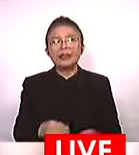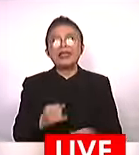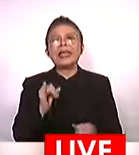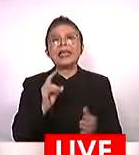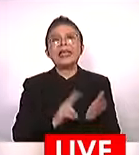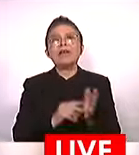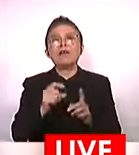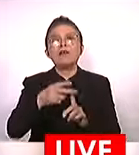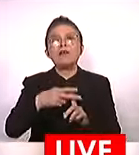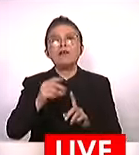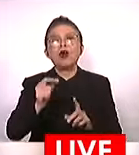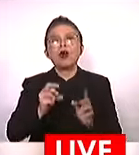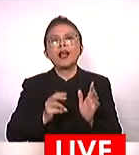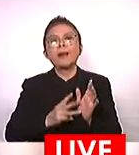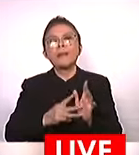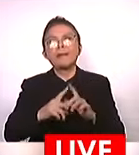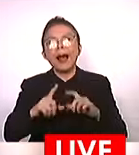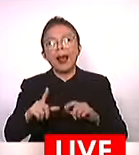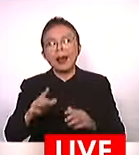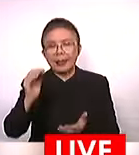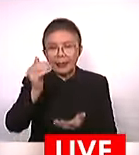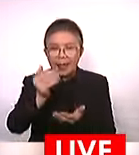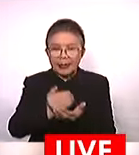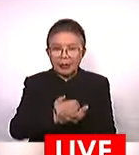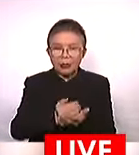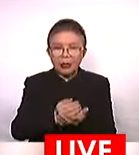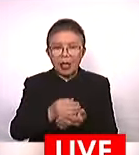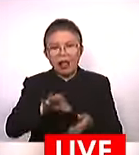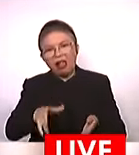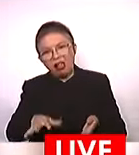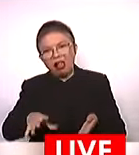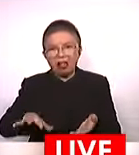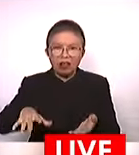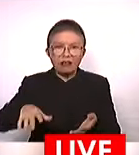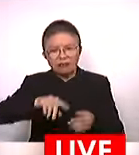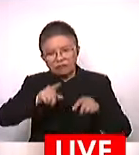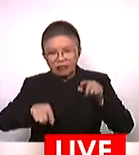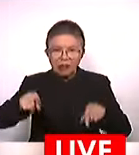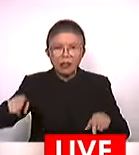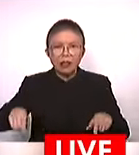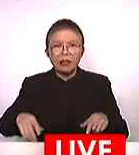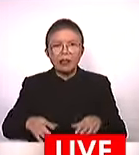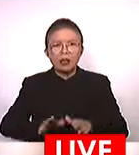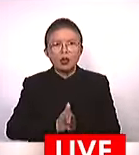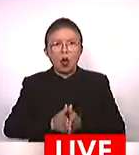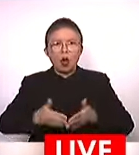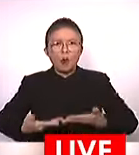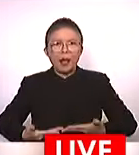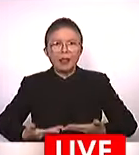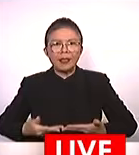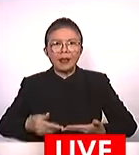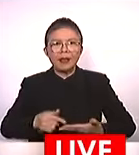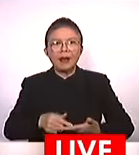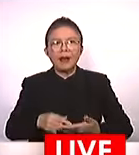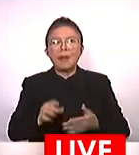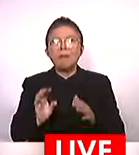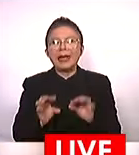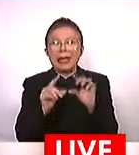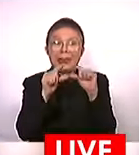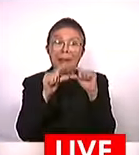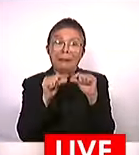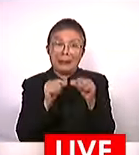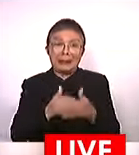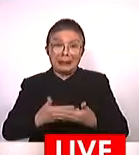informal mereka tidak mendapatkan penghasilan yang pasti dan bahkan dompetnya dipastikan